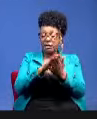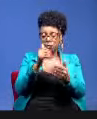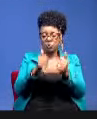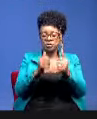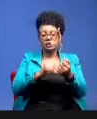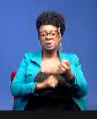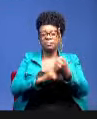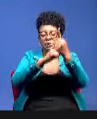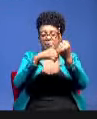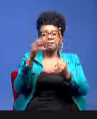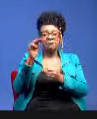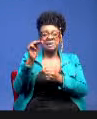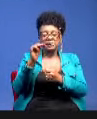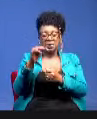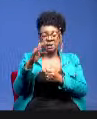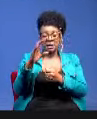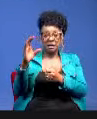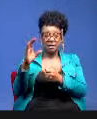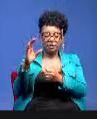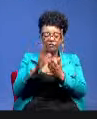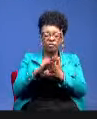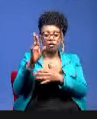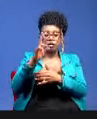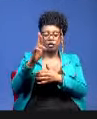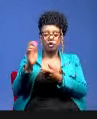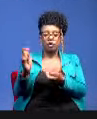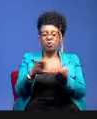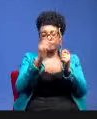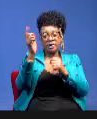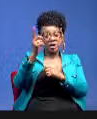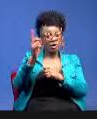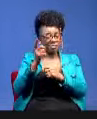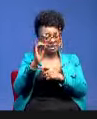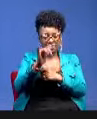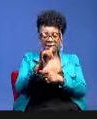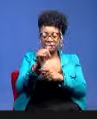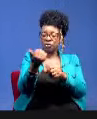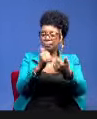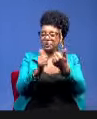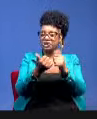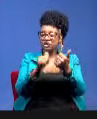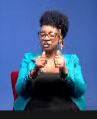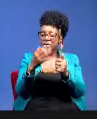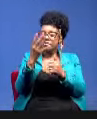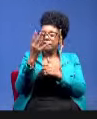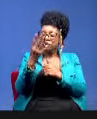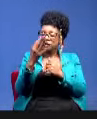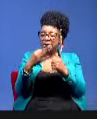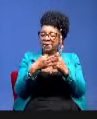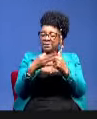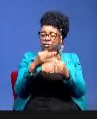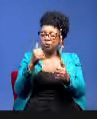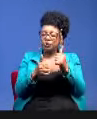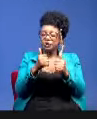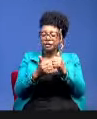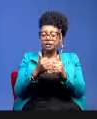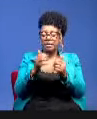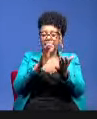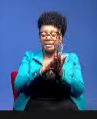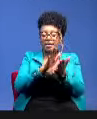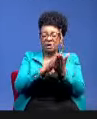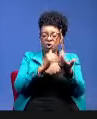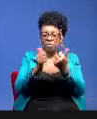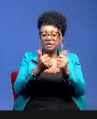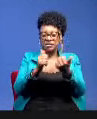MasterCard katika klabu ya Royal Golf Nairobi. Shindano hilo ni baadhi ya michezo 44 ya mashindano ya benki nchini